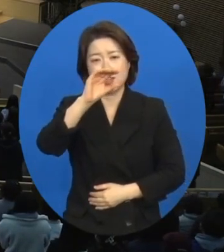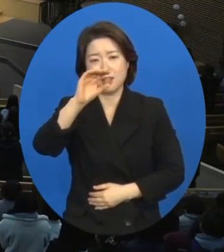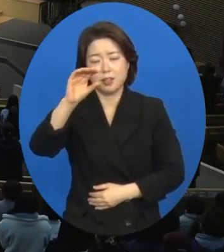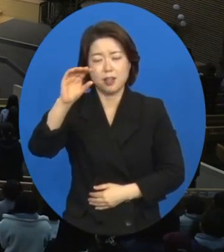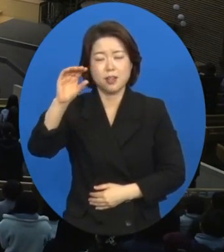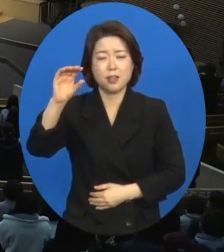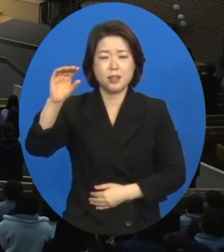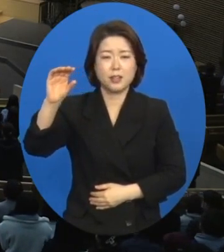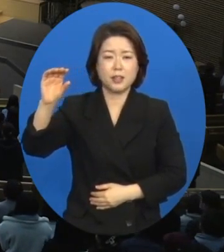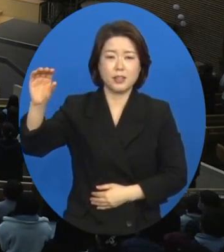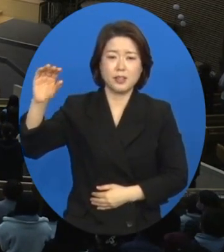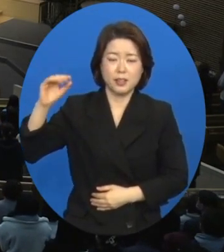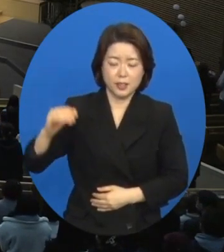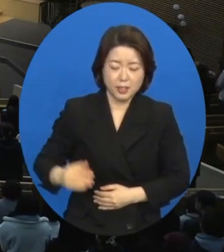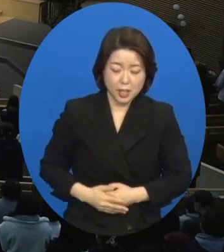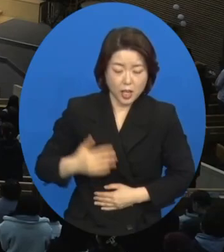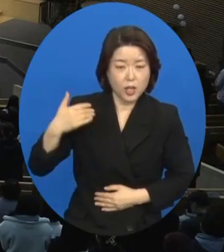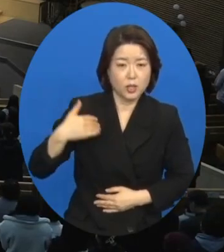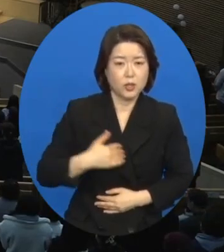십자가